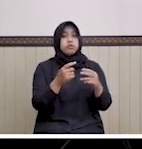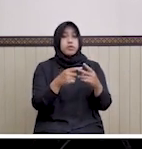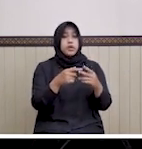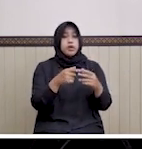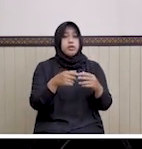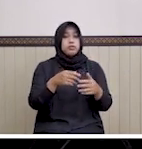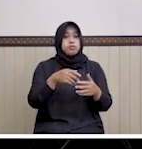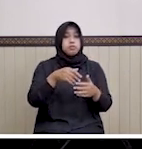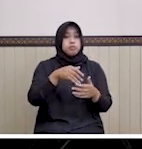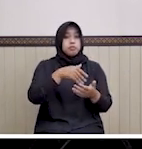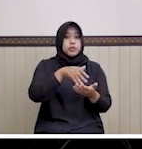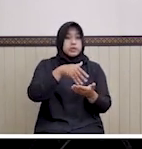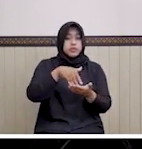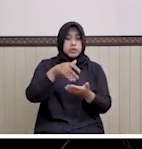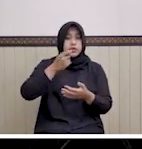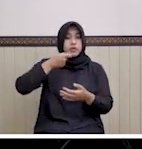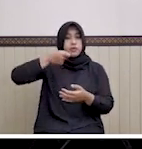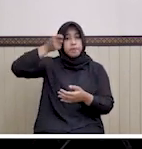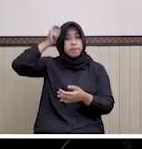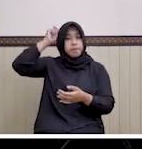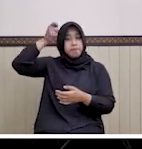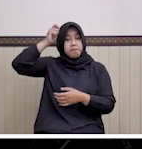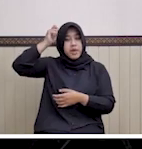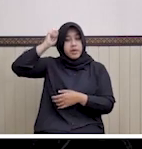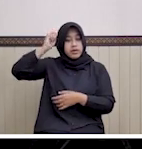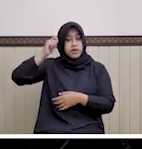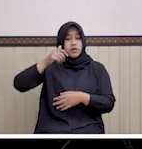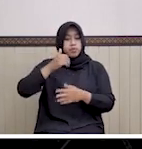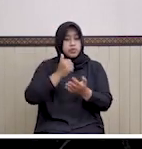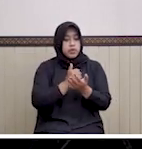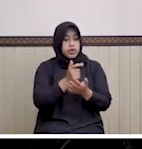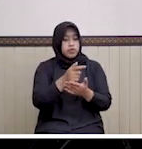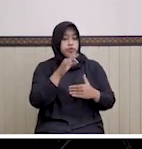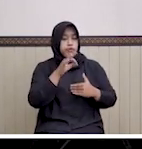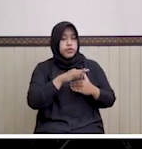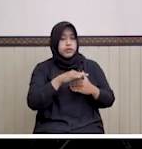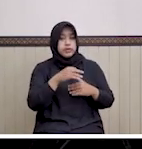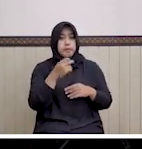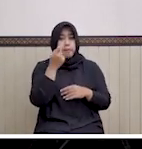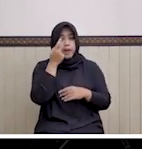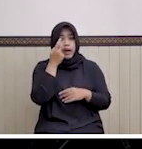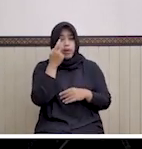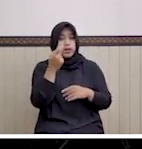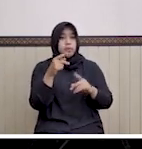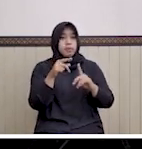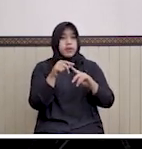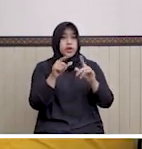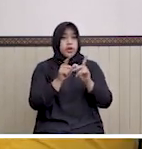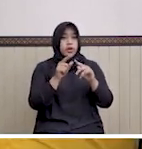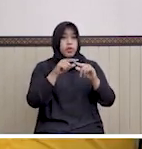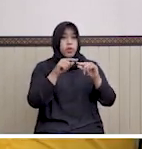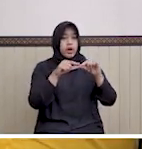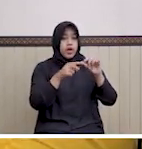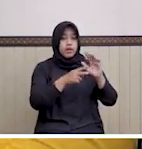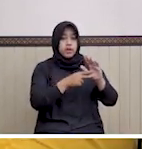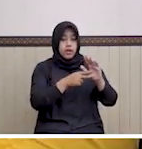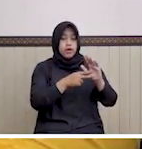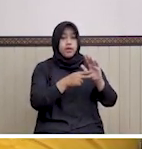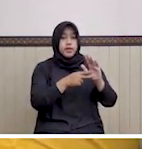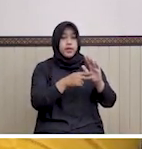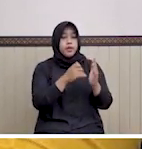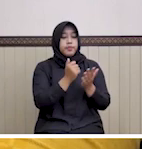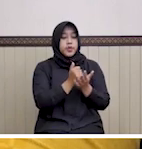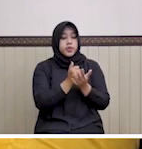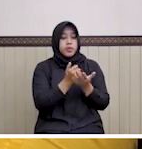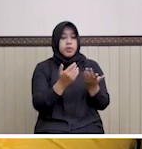memandikan diam ternyata fungsi-fungsi perawatannya sih perawatan nah ini ini juga juga sangat